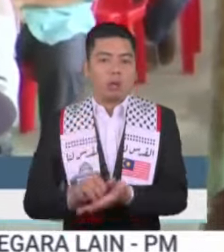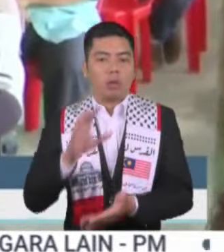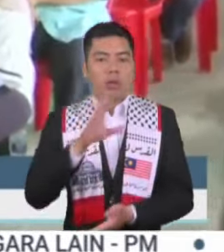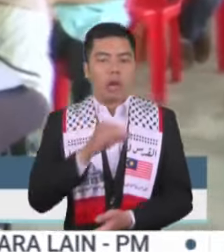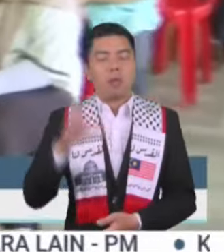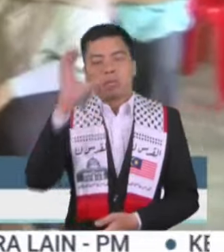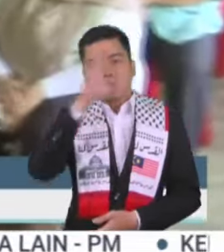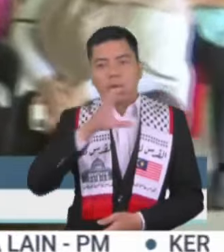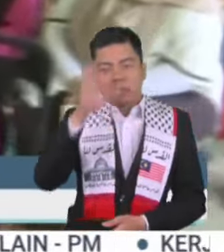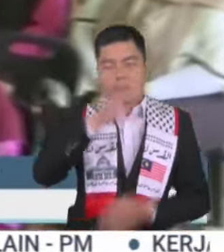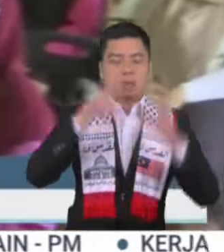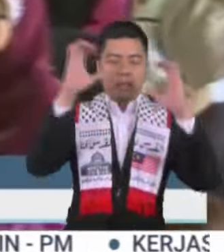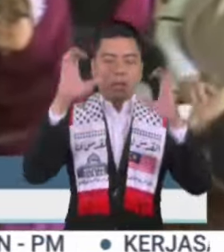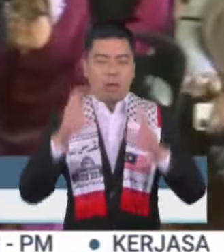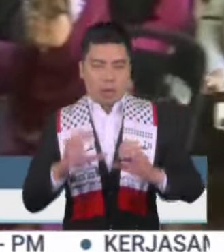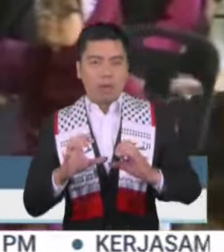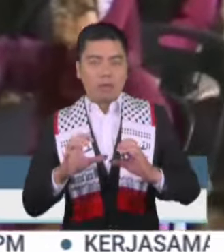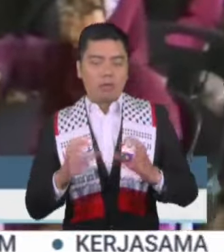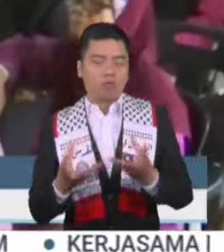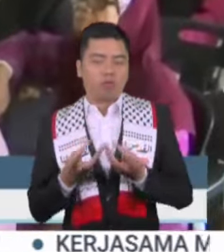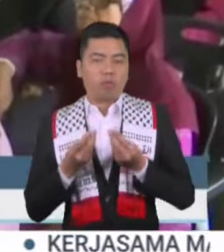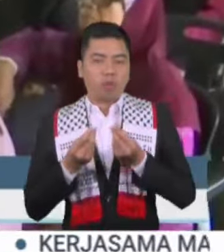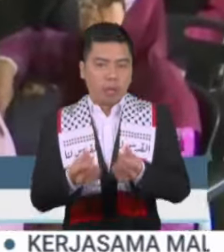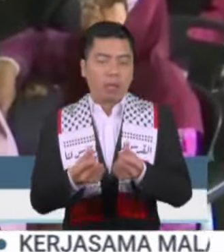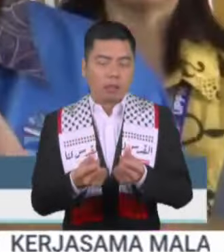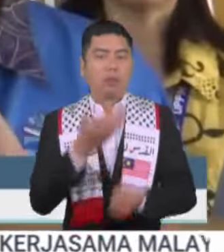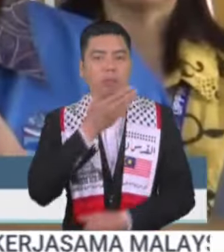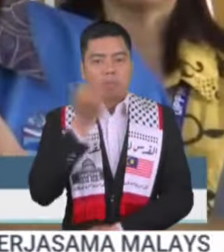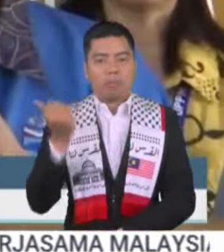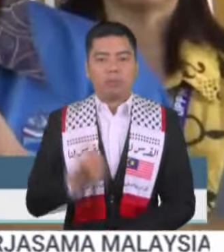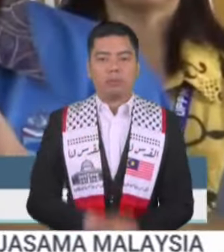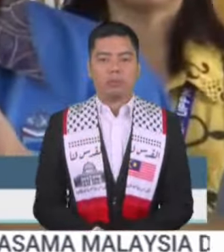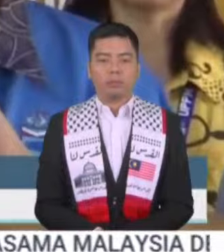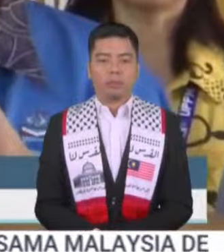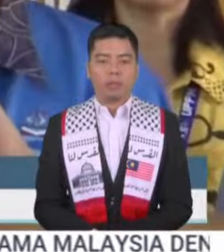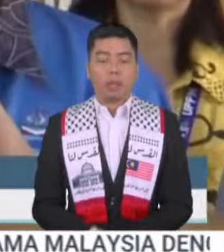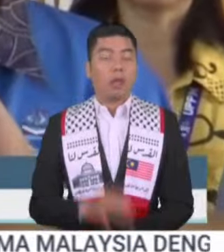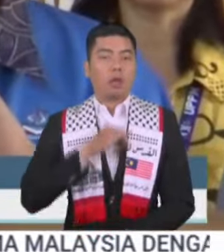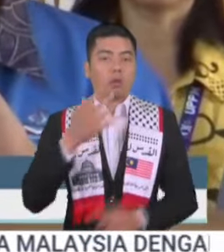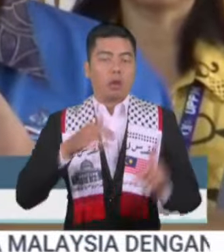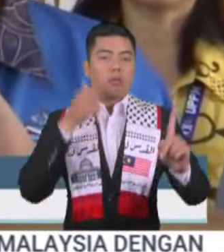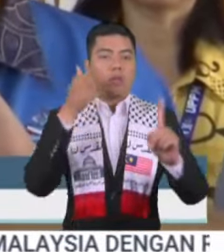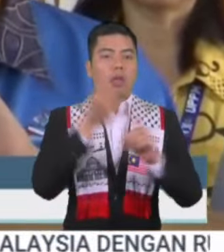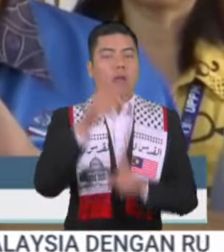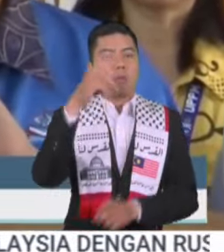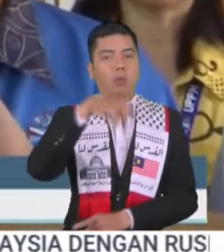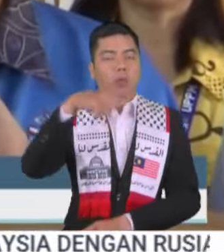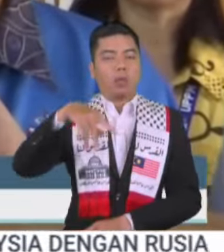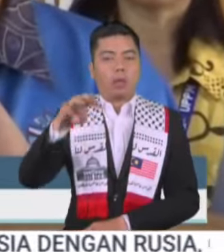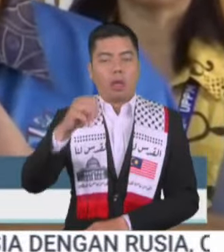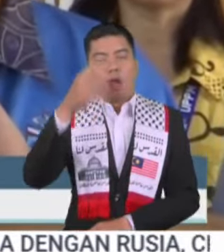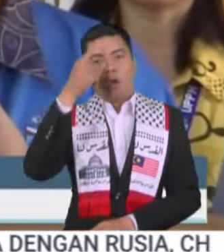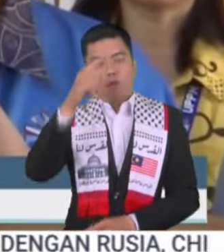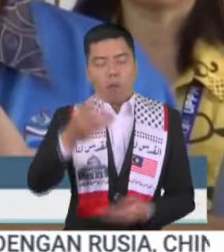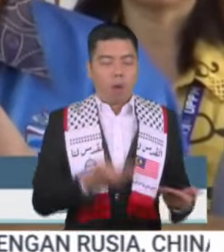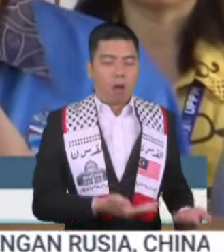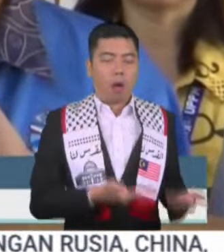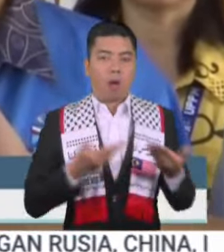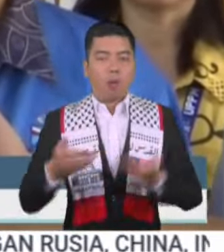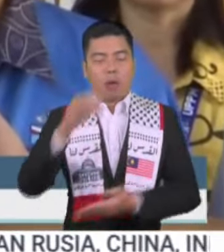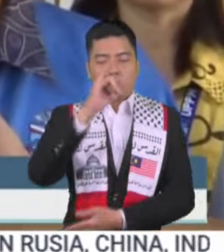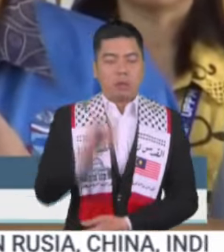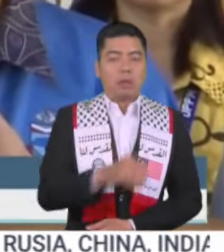mencari kaedah penyelesaian terbaik saya sudah arah upuppm untuk membawa pemimpin-pemimpin Kampung ini